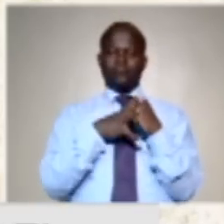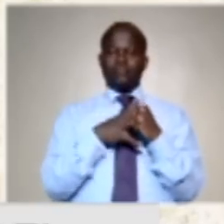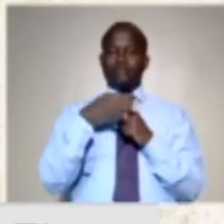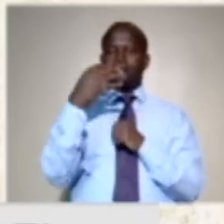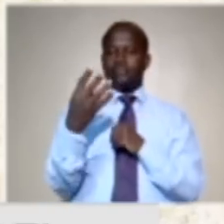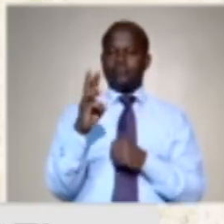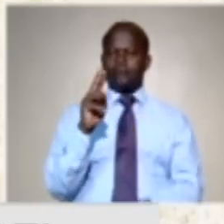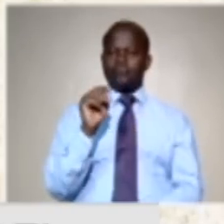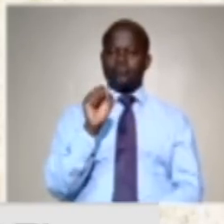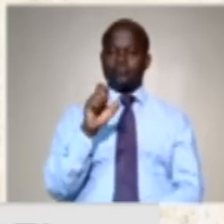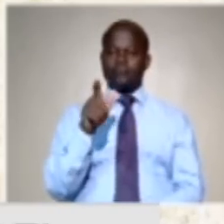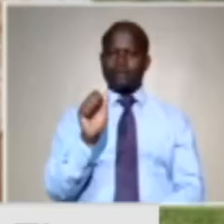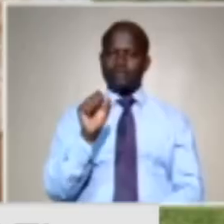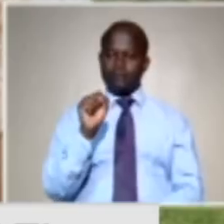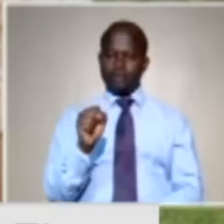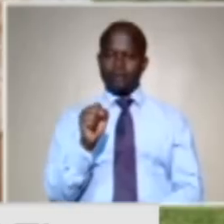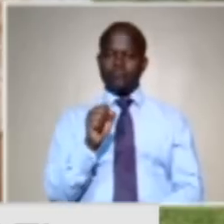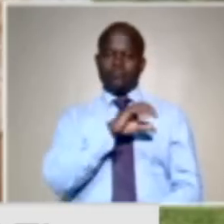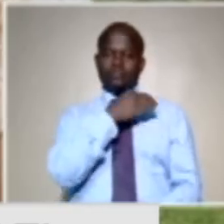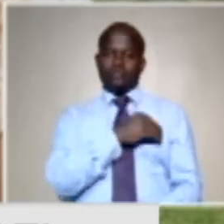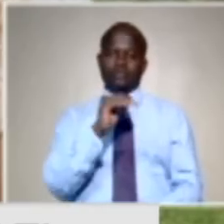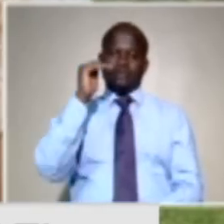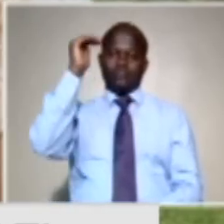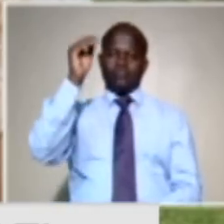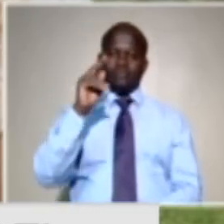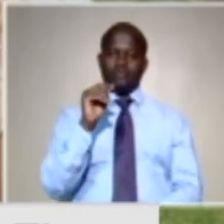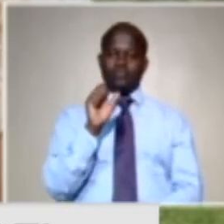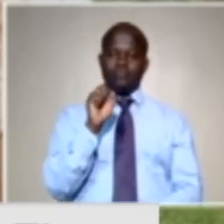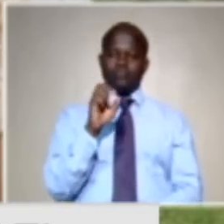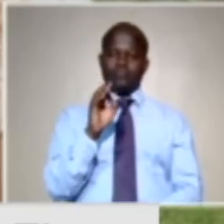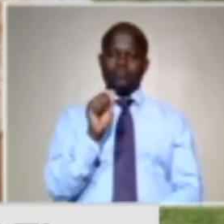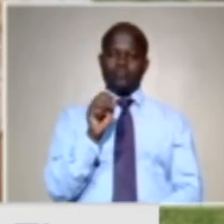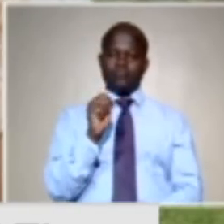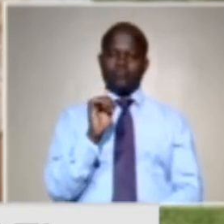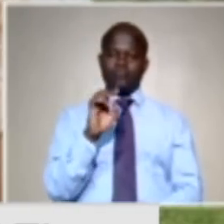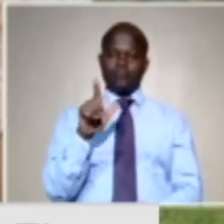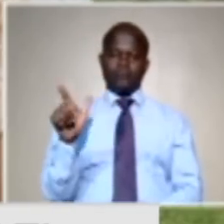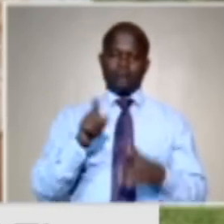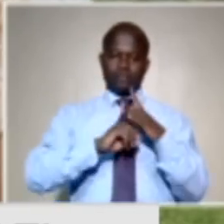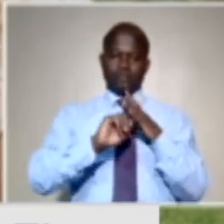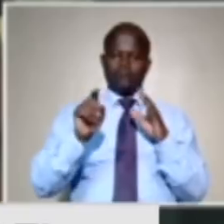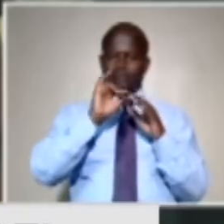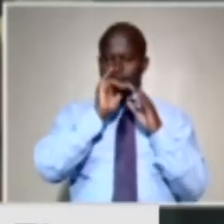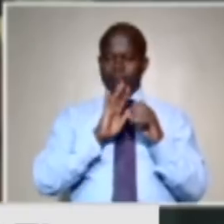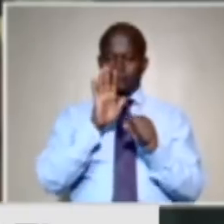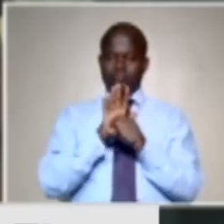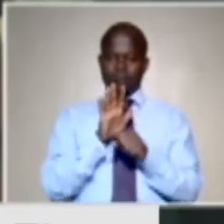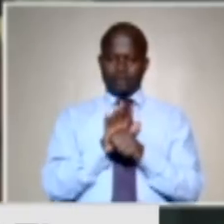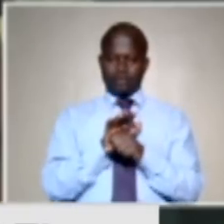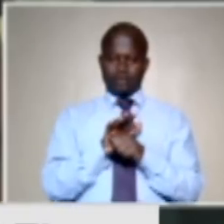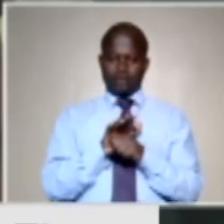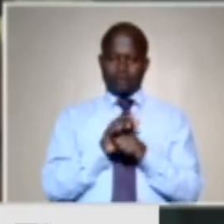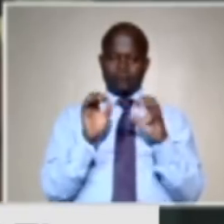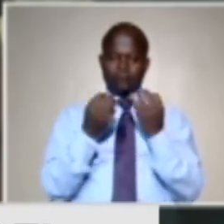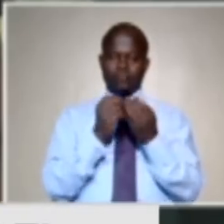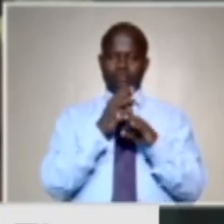Padiri Wenceslas Munyeshyaka yari padiri mukuru wa paruwasi ya Sainte Famille mu mujyi wa Kigali, ahari hahungiye Abatutsi benshi.